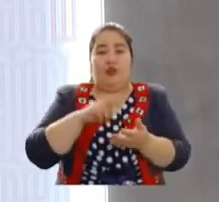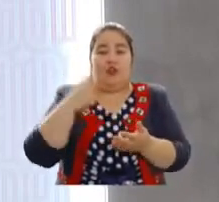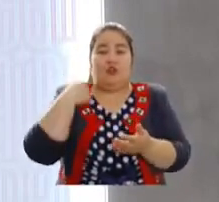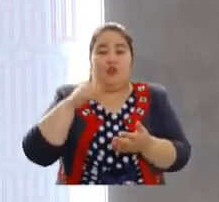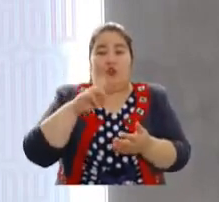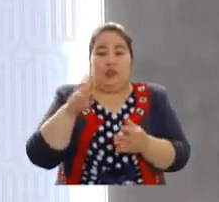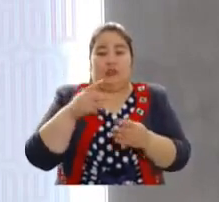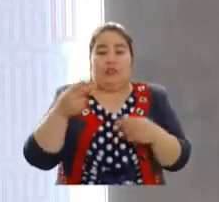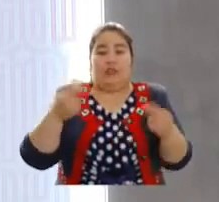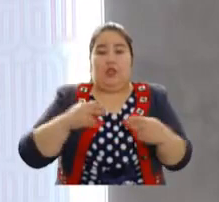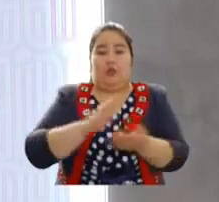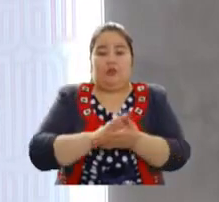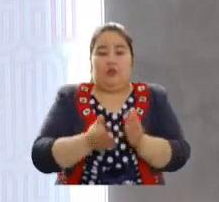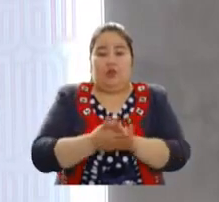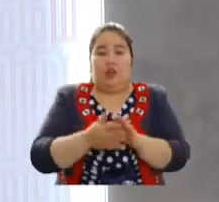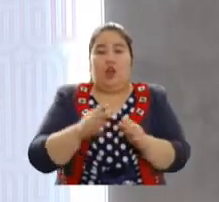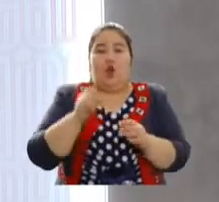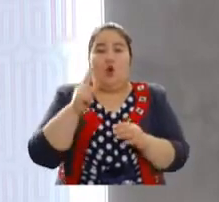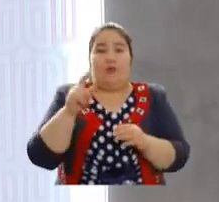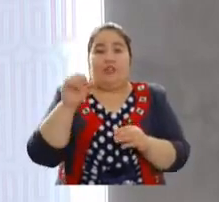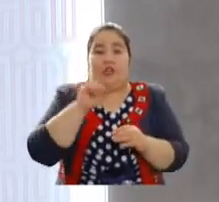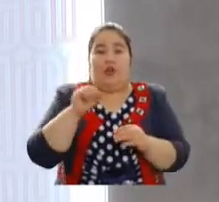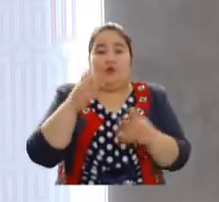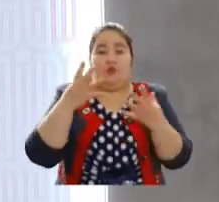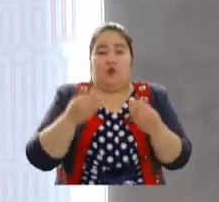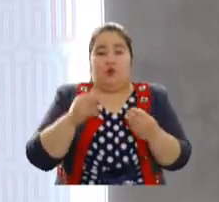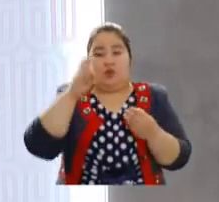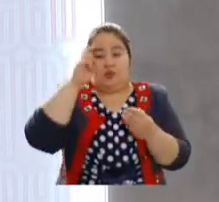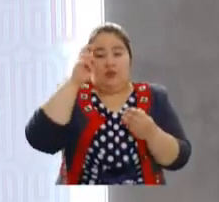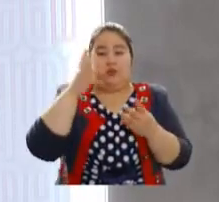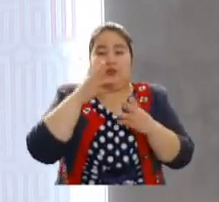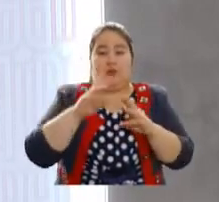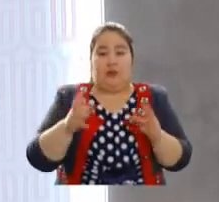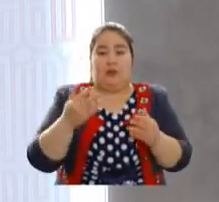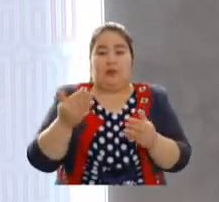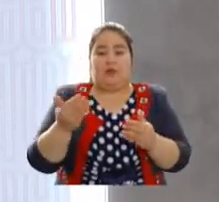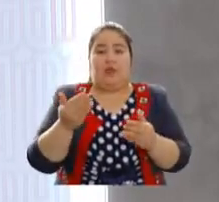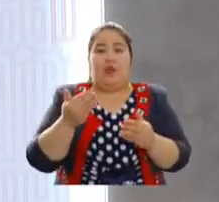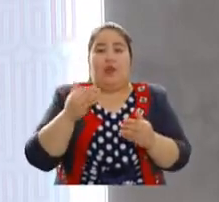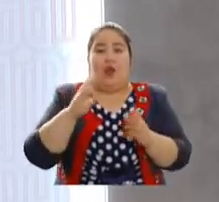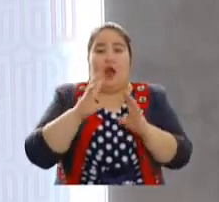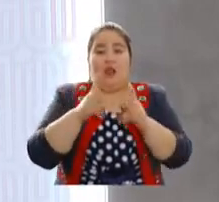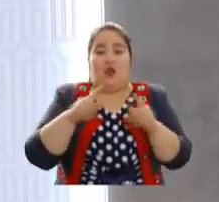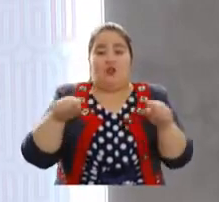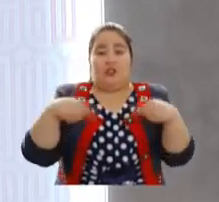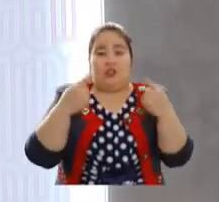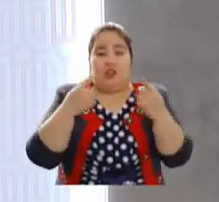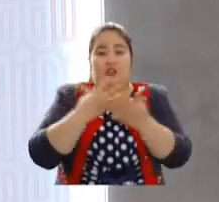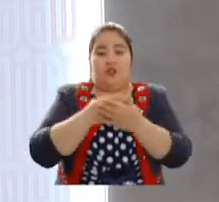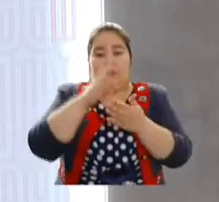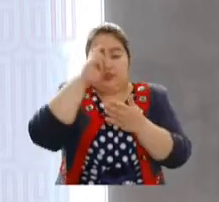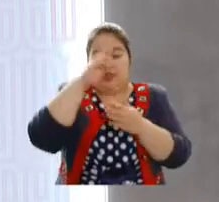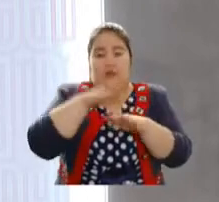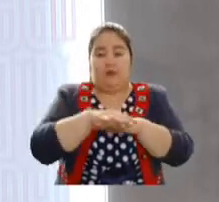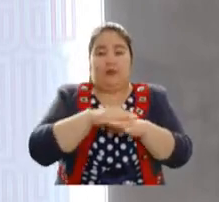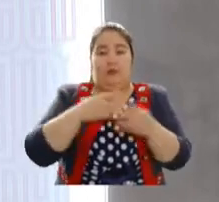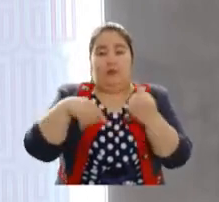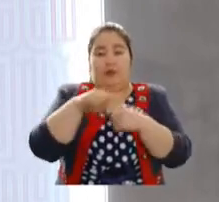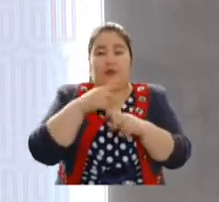bitimi imzolanib, 11 avgust kuni davlatimiz rahbari Xalqaro tiklanish va taraqqiyot banki hamda Xalqaro